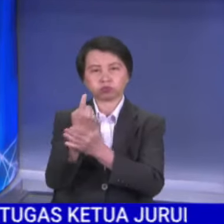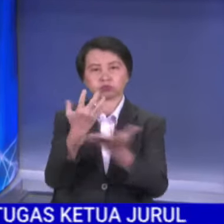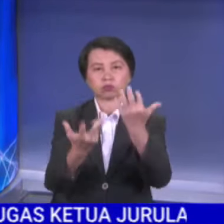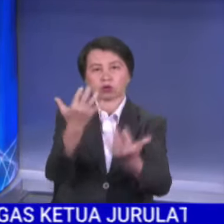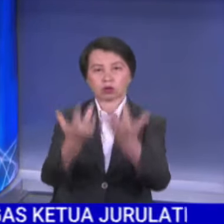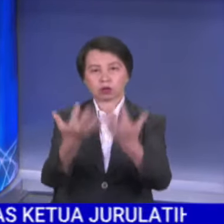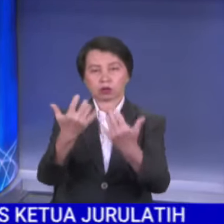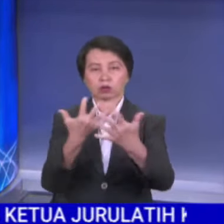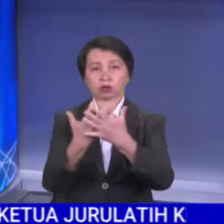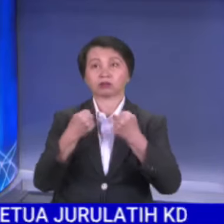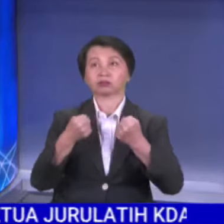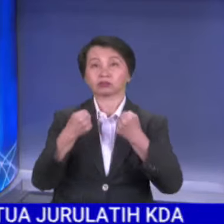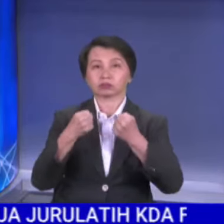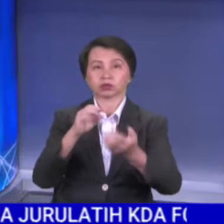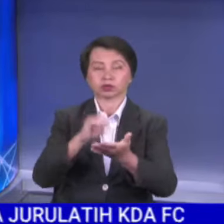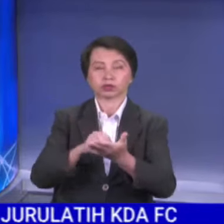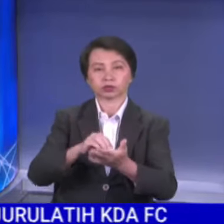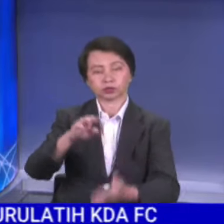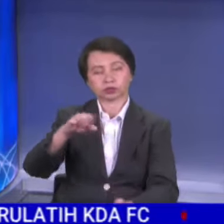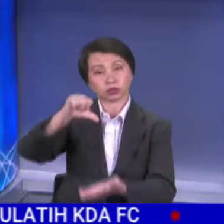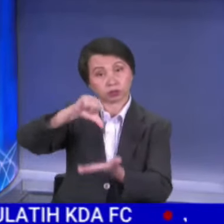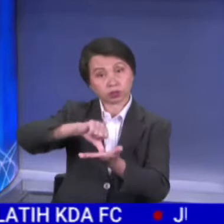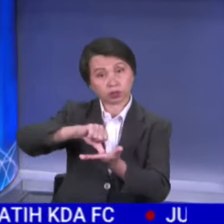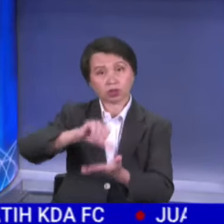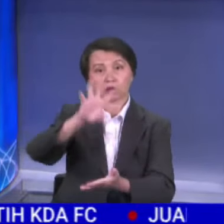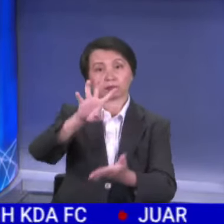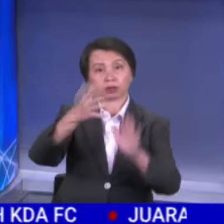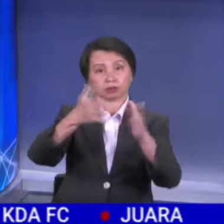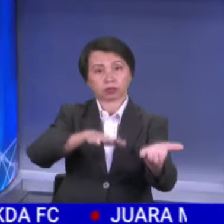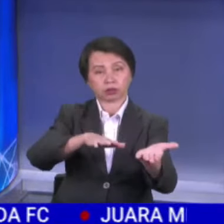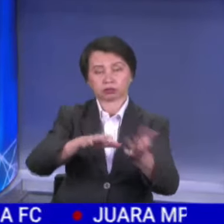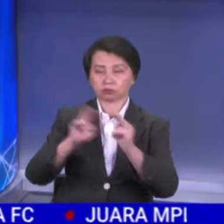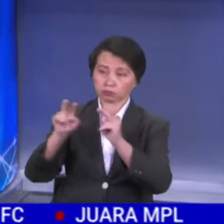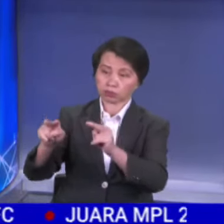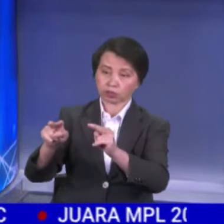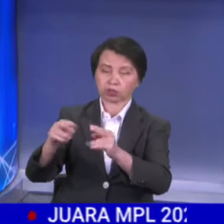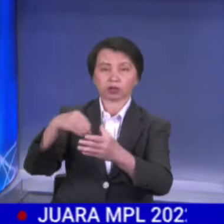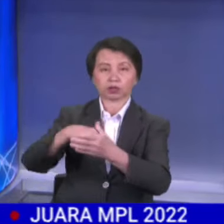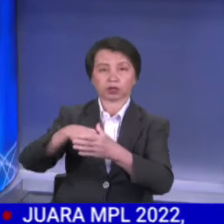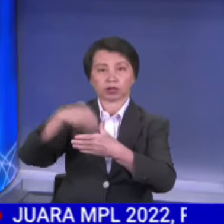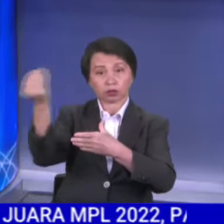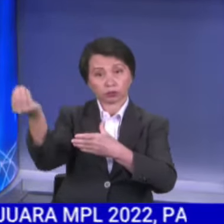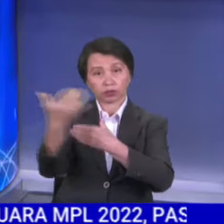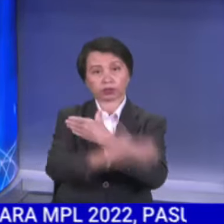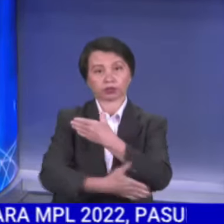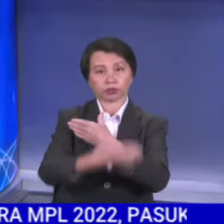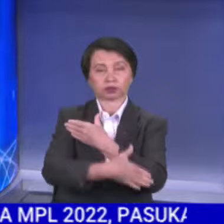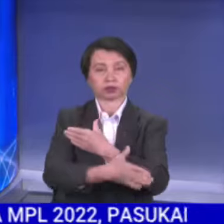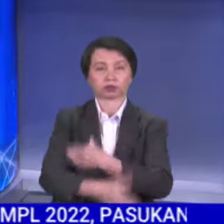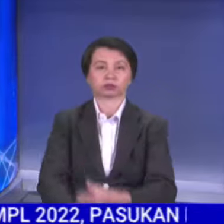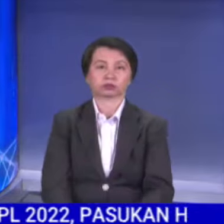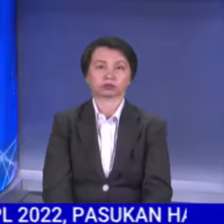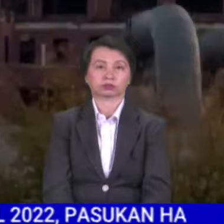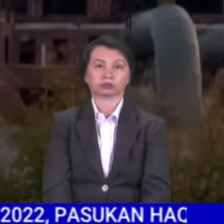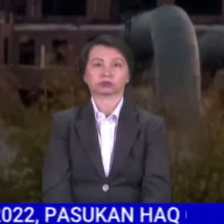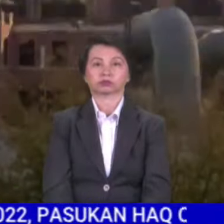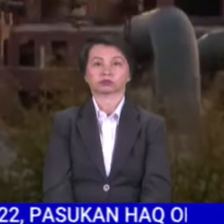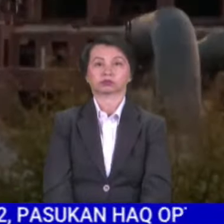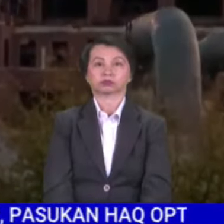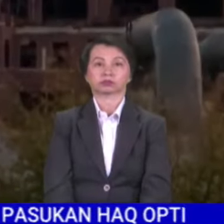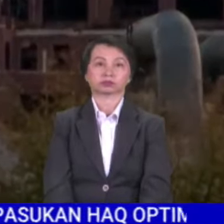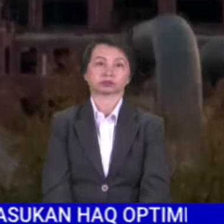kebakaran di penjara Evin di Iran ragut 4 nyawa. Saksikan paparannya dalam rangkuman berita luar negara.